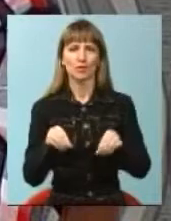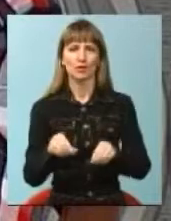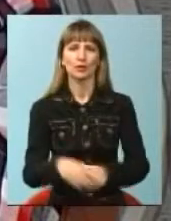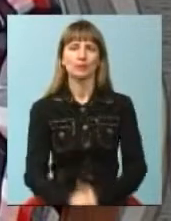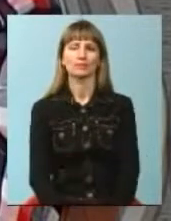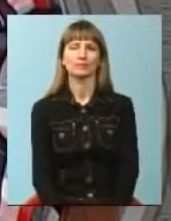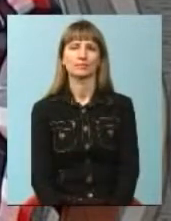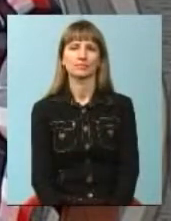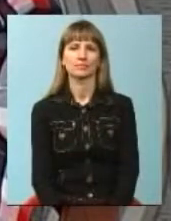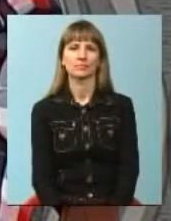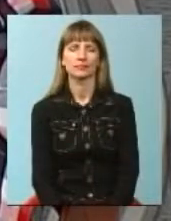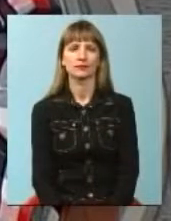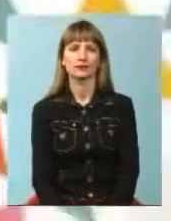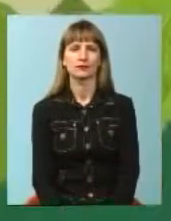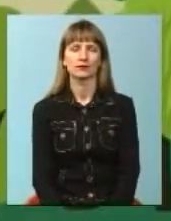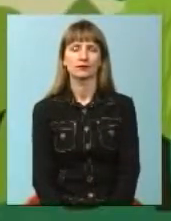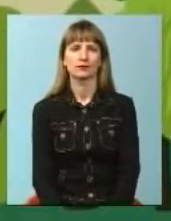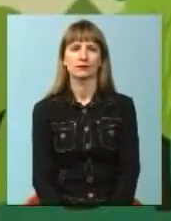пісок.